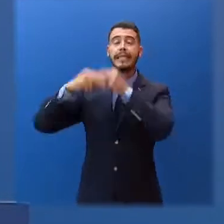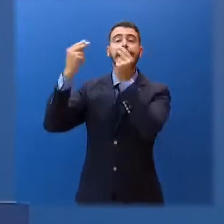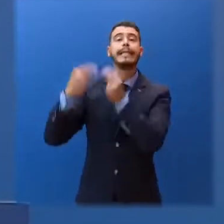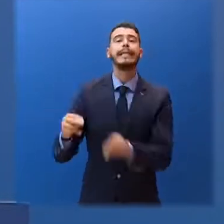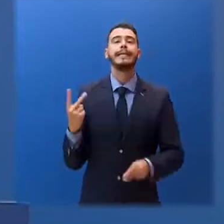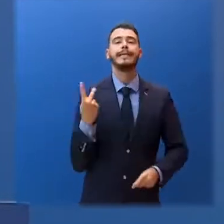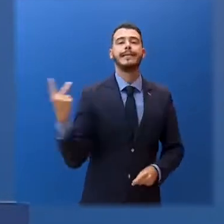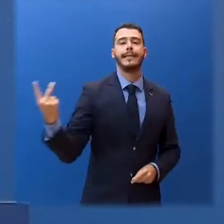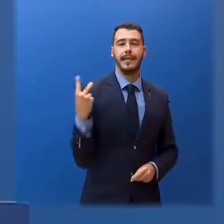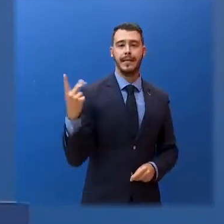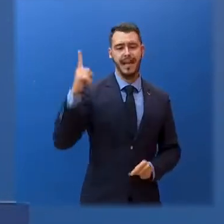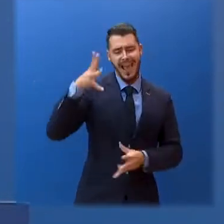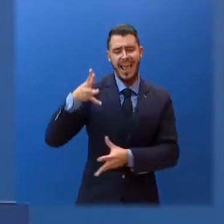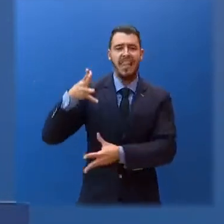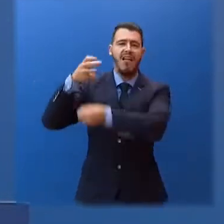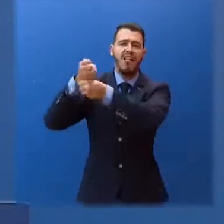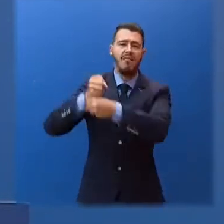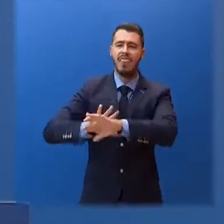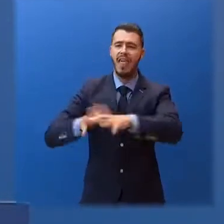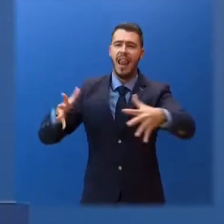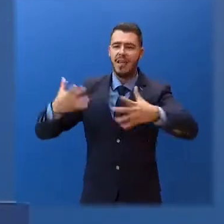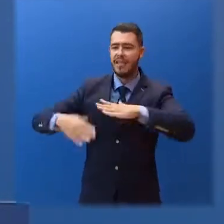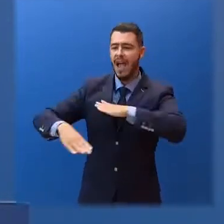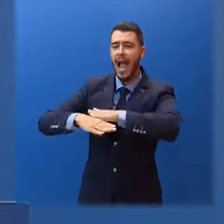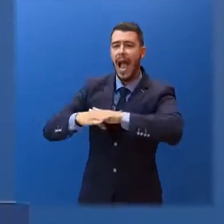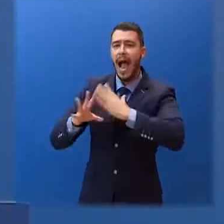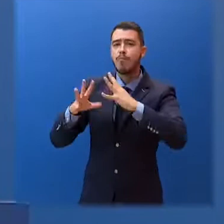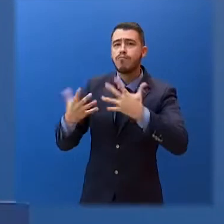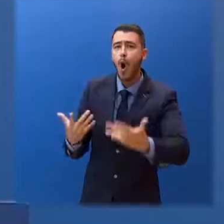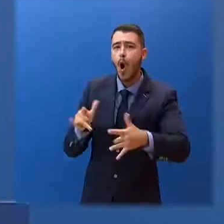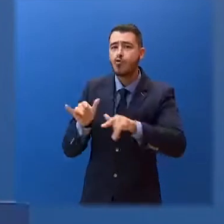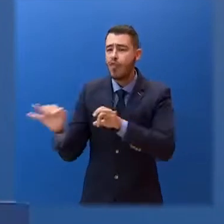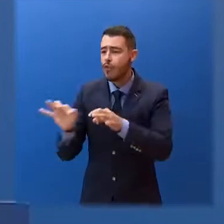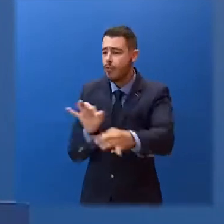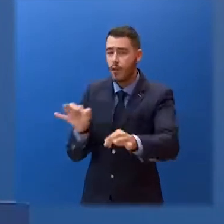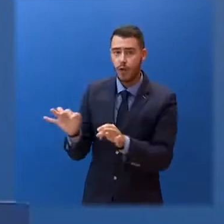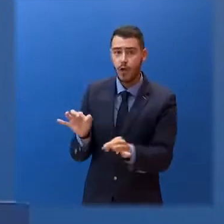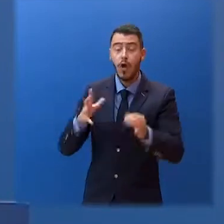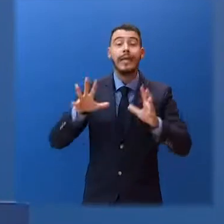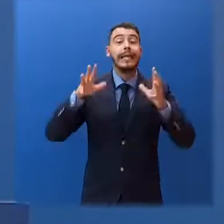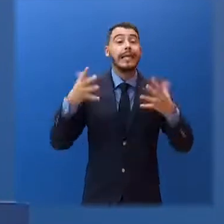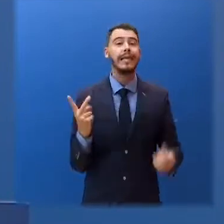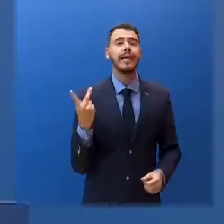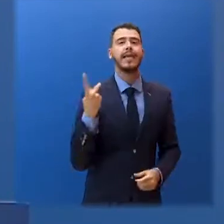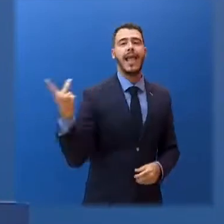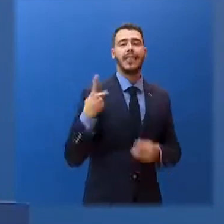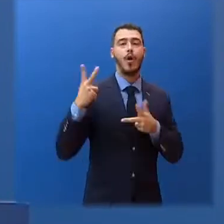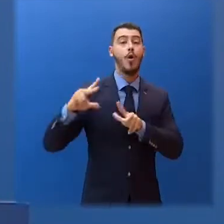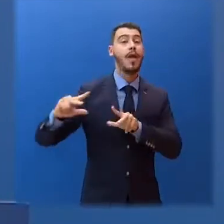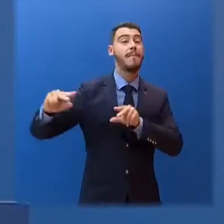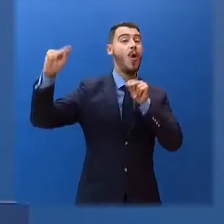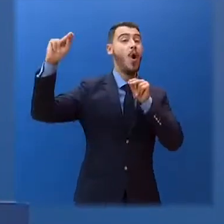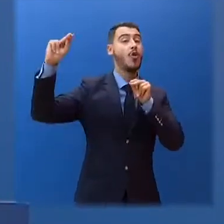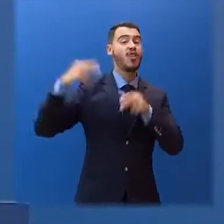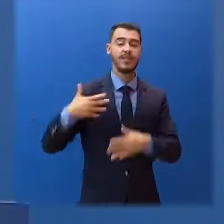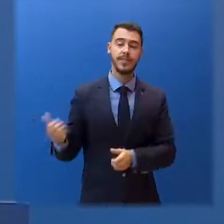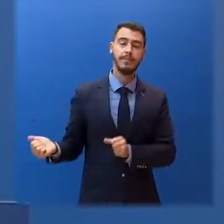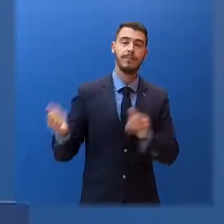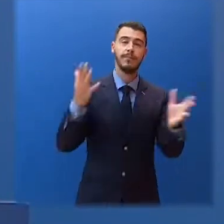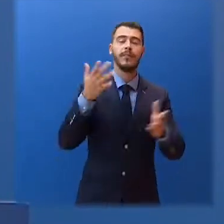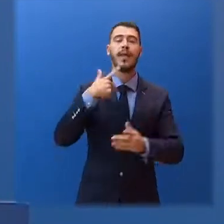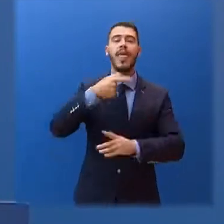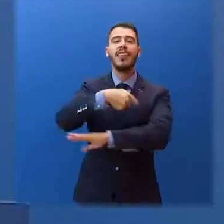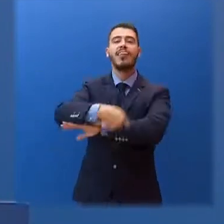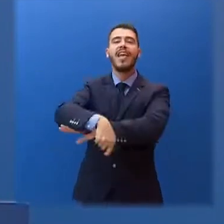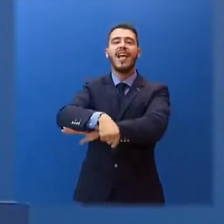είναι η οριοθέτηση θαλασσίων ζωνών, είτε να συντάξουμε συνυποσχετικό για την από κοινού παραπομπή του θέματος στο Διεθνές Δικαστήριο της